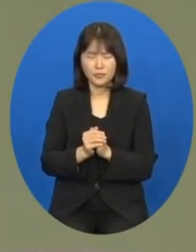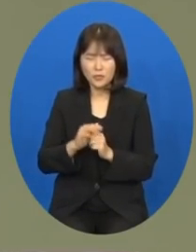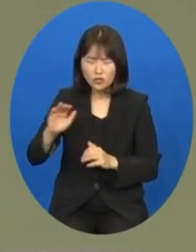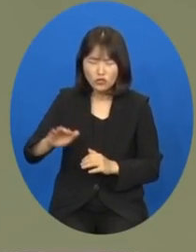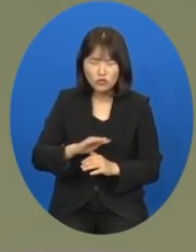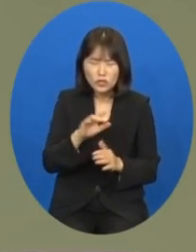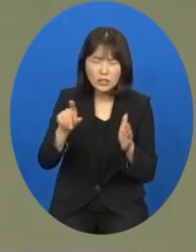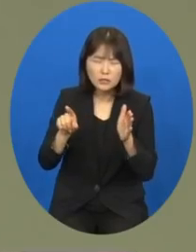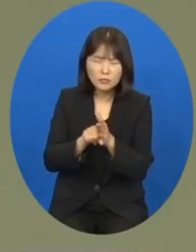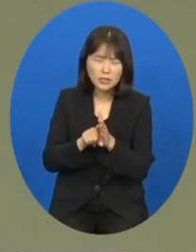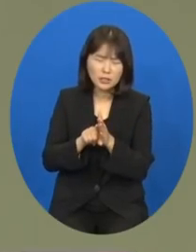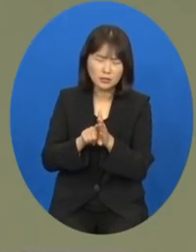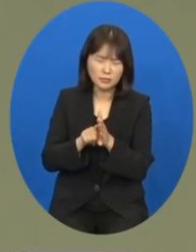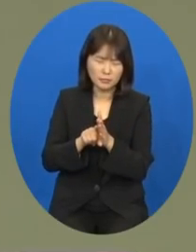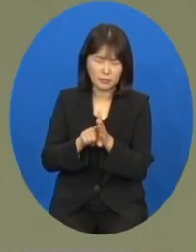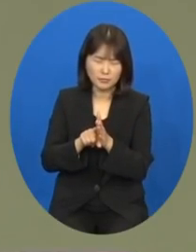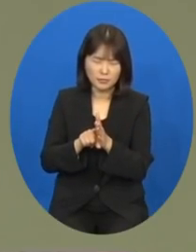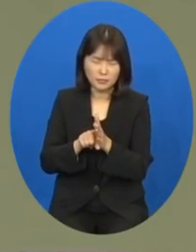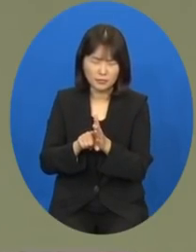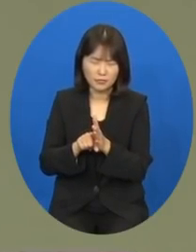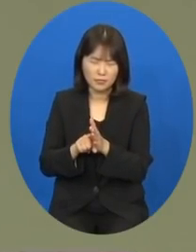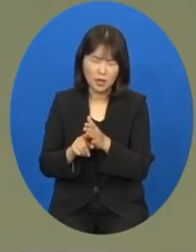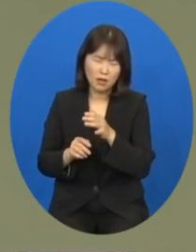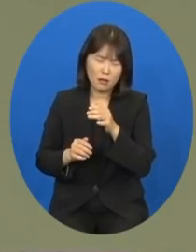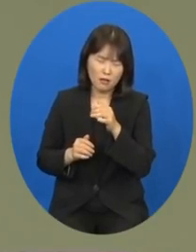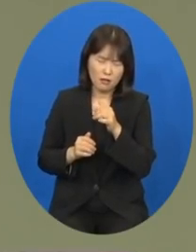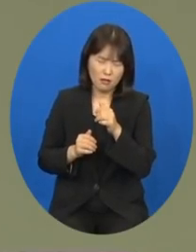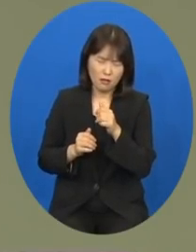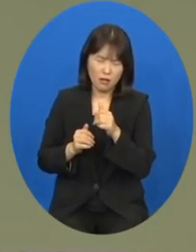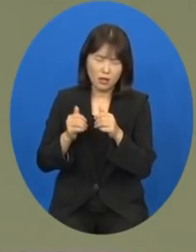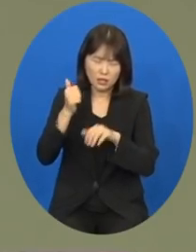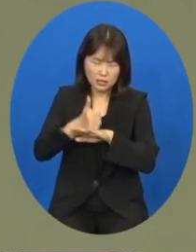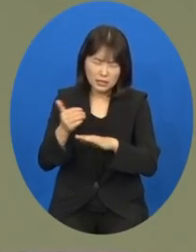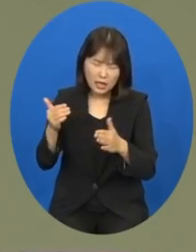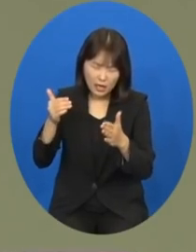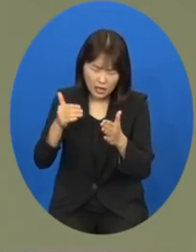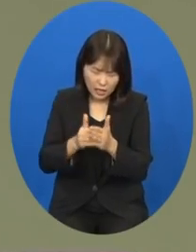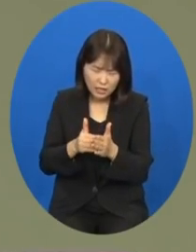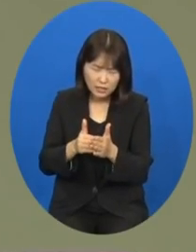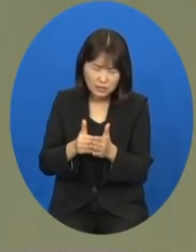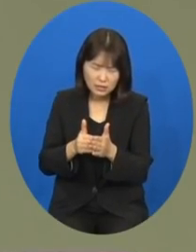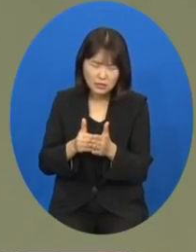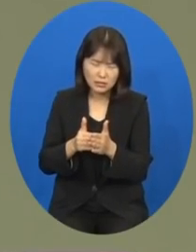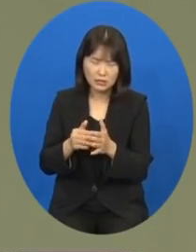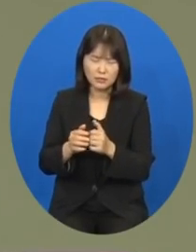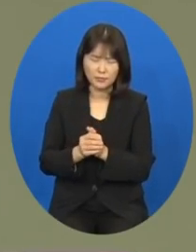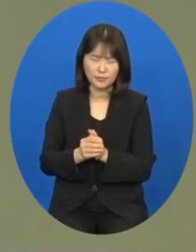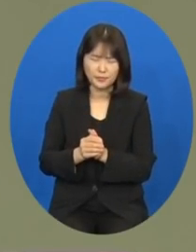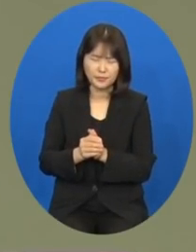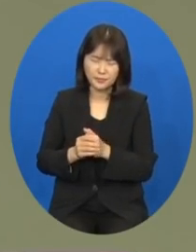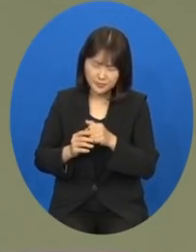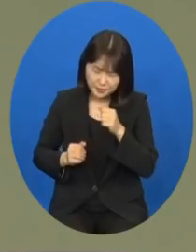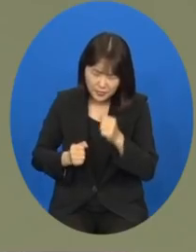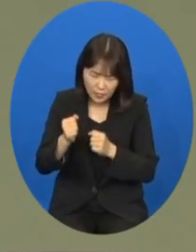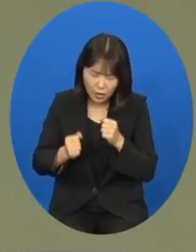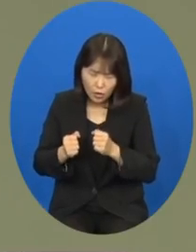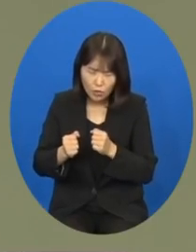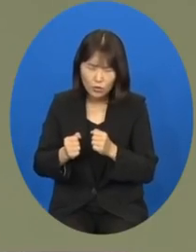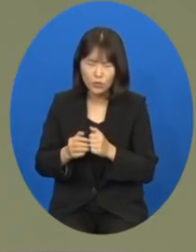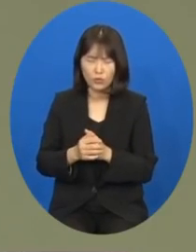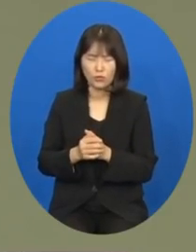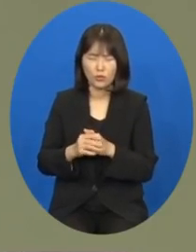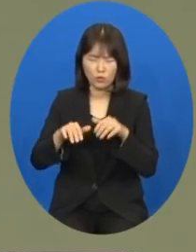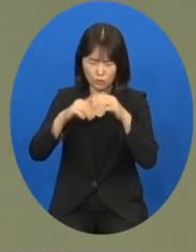경주에서 이탈하게 하고 끝까지 가지 못하게 하는 모드 업무에는 죄를 벗어 버리고 우리의 맡겨 주신 믿음의 경주를